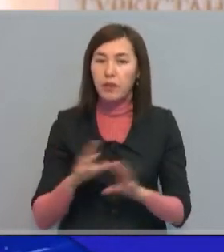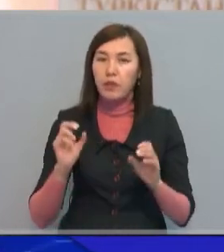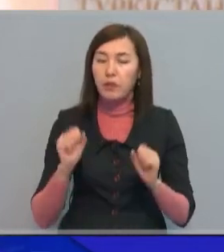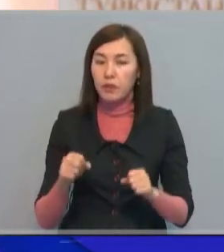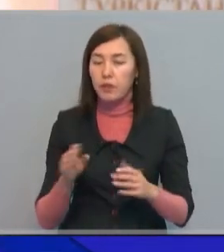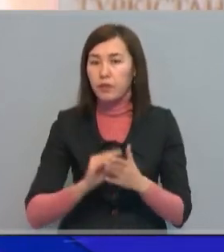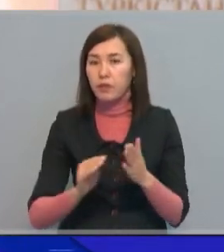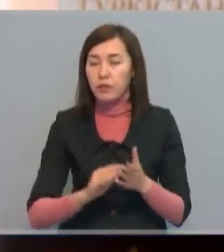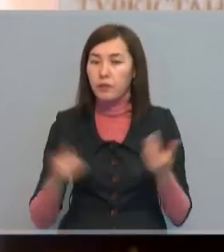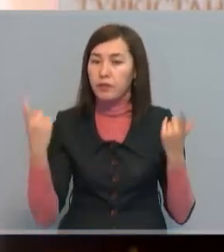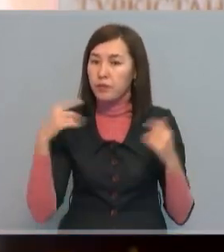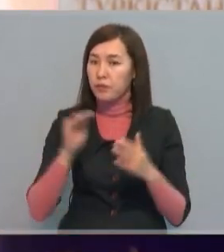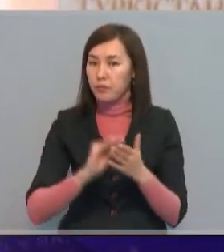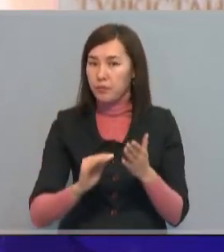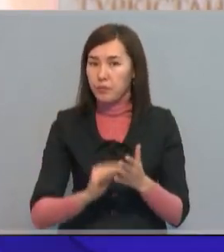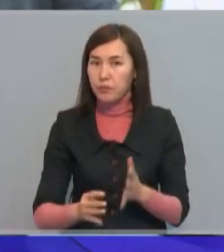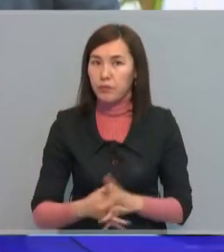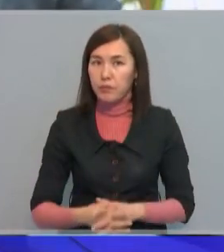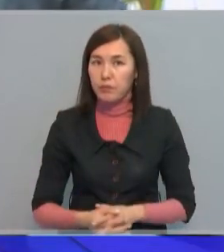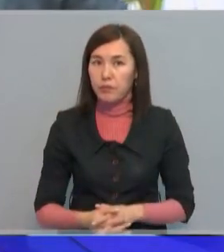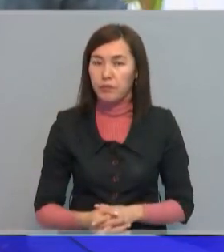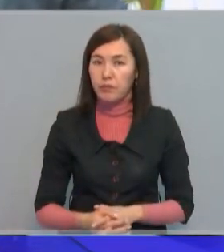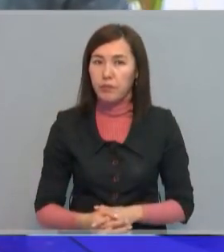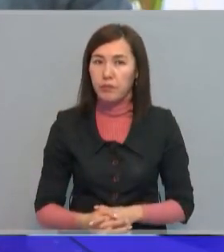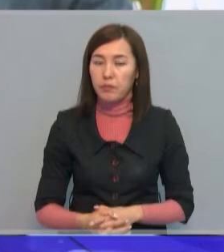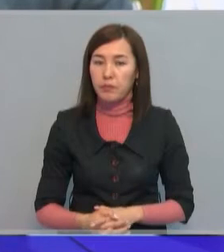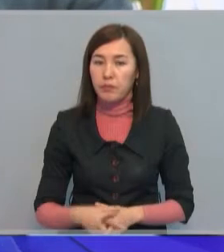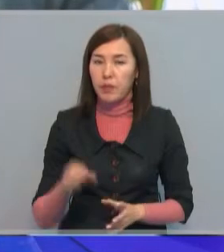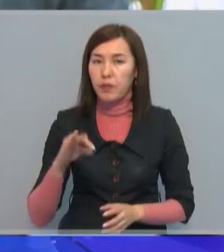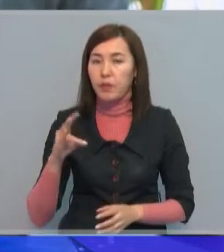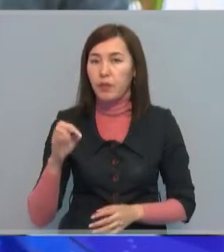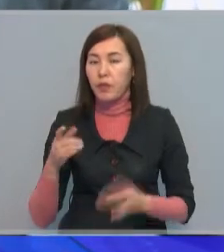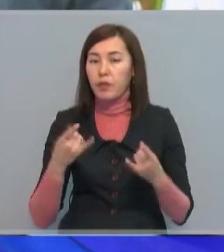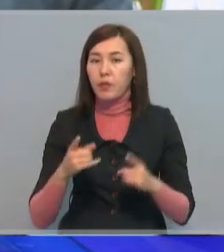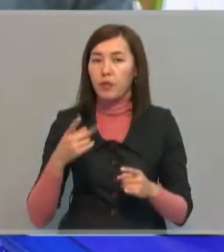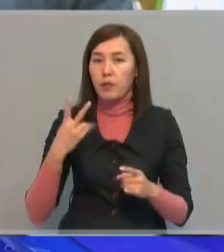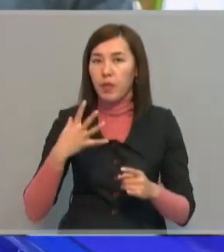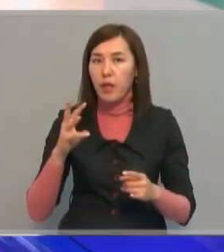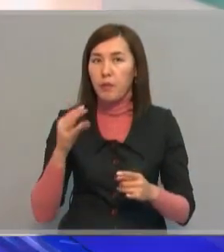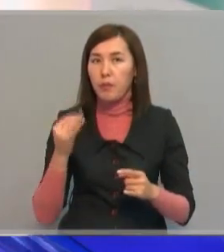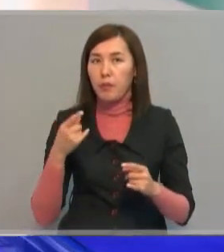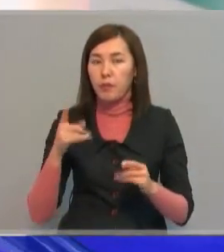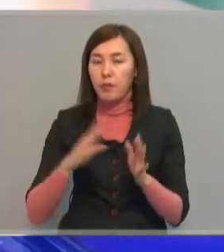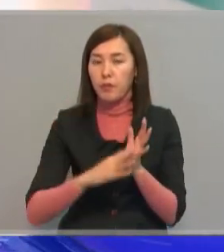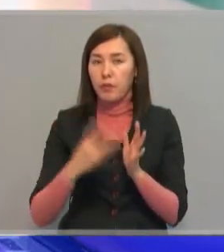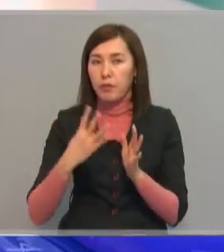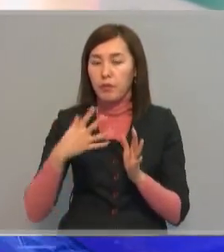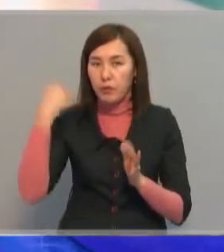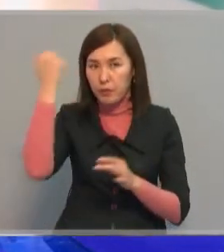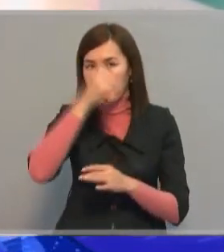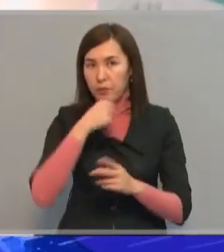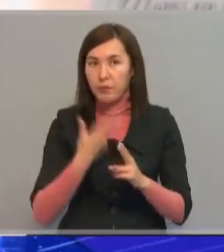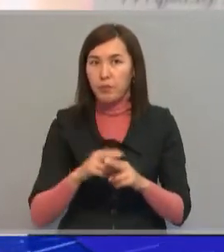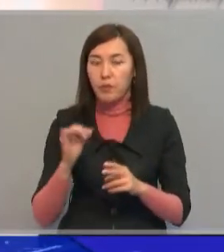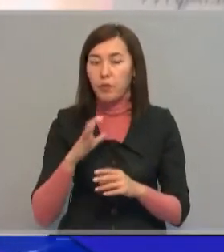возможности написать художественные произведения. Мархабат Байгут родился 25 мая 1945 года